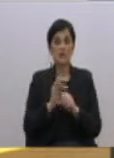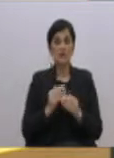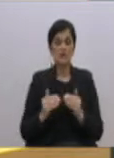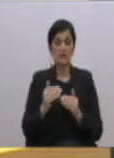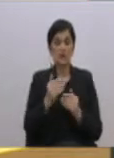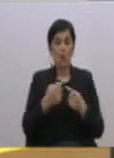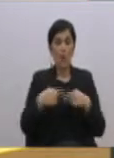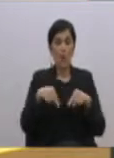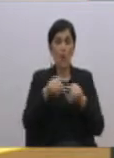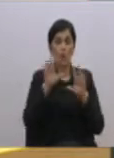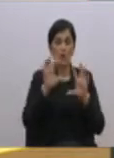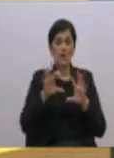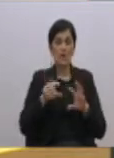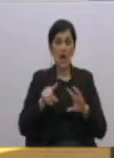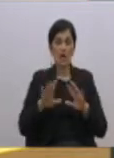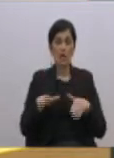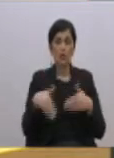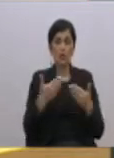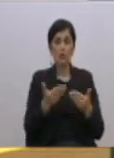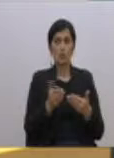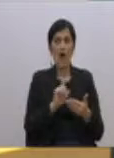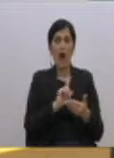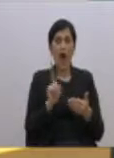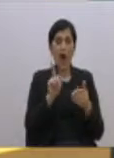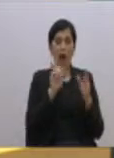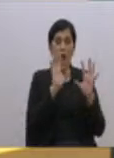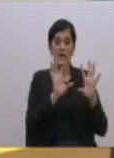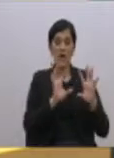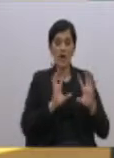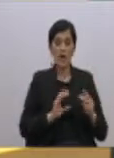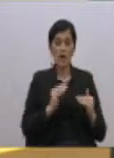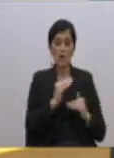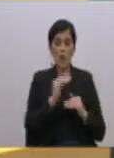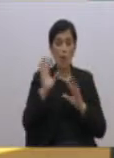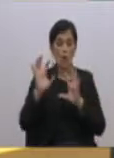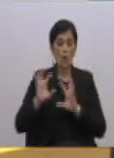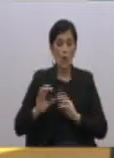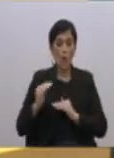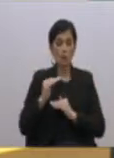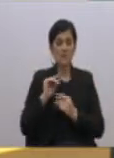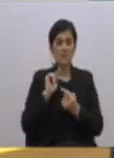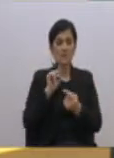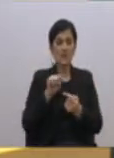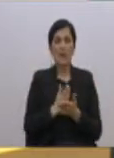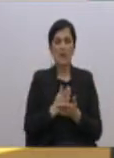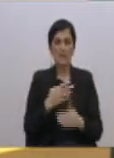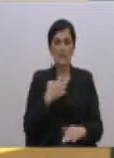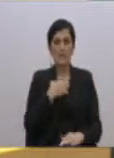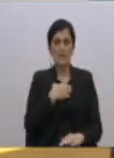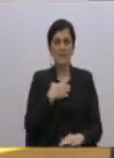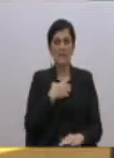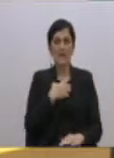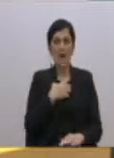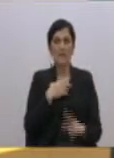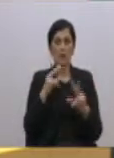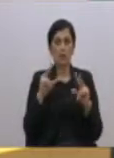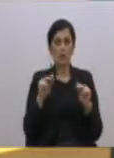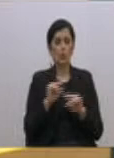ორგანულ კანონში გვთავაზობენ არა კონსტიტუციურ კონსტიტუციის საწინააღმდეგო ცვლილებებს.